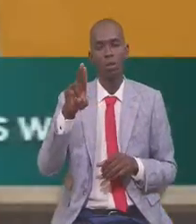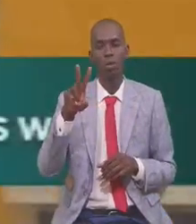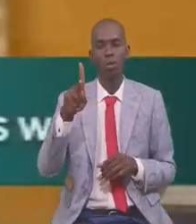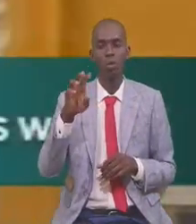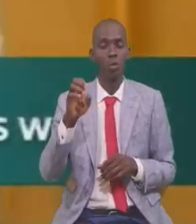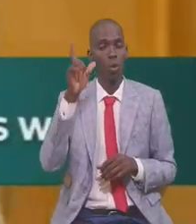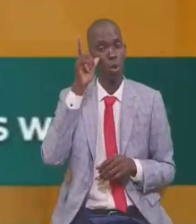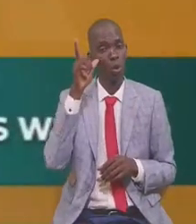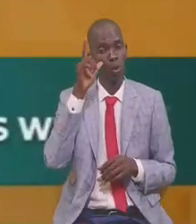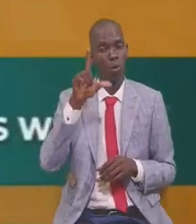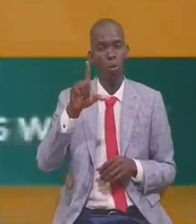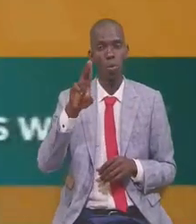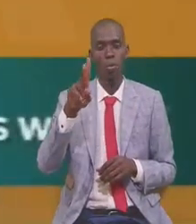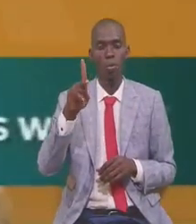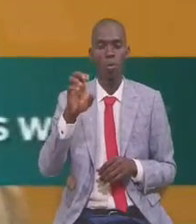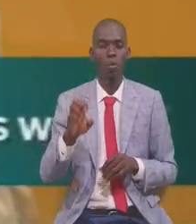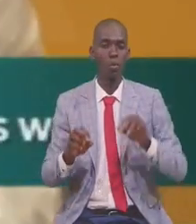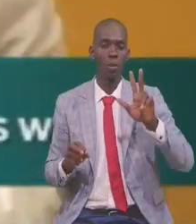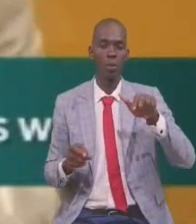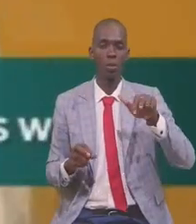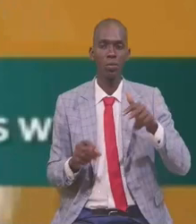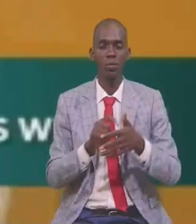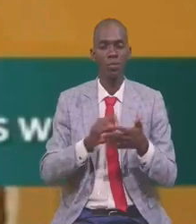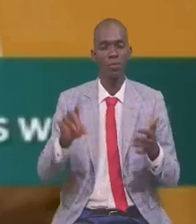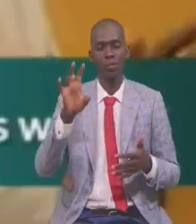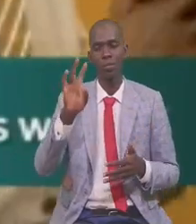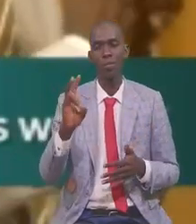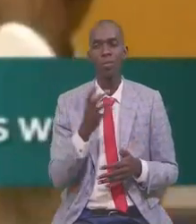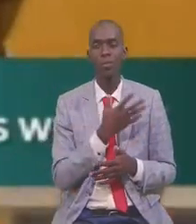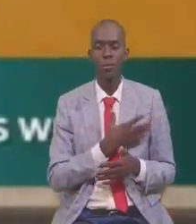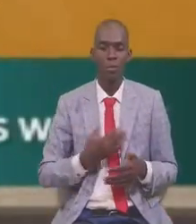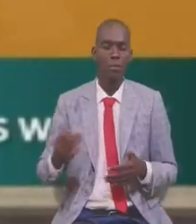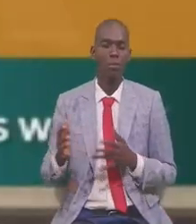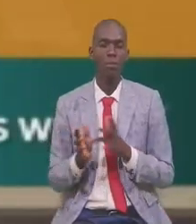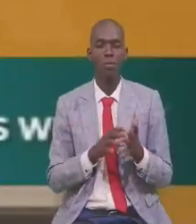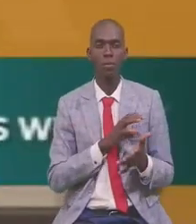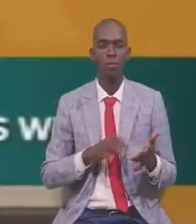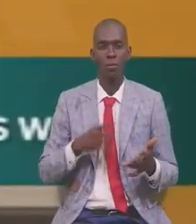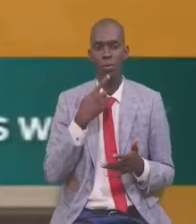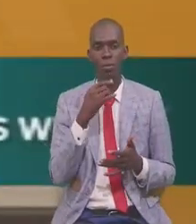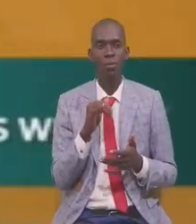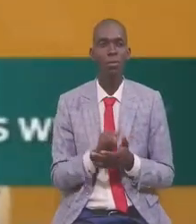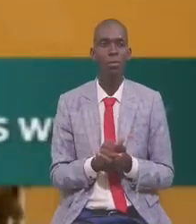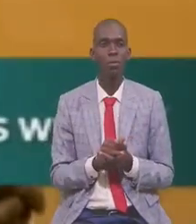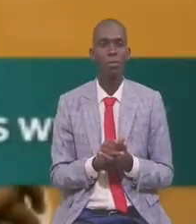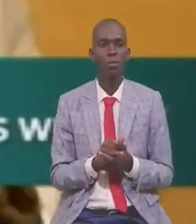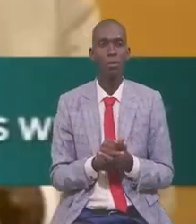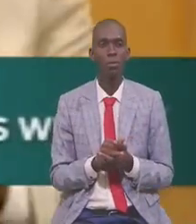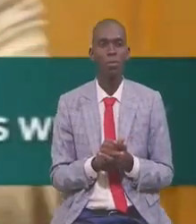vous voyez, Luc 13, 7. Alors il dit aux vignerons,